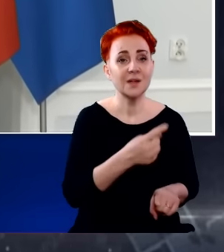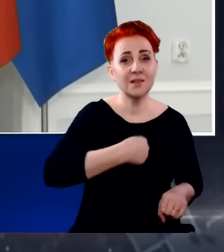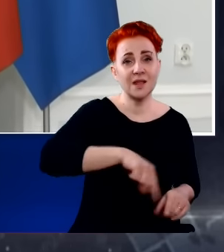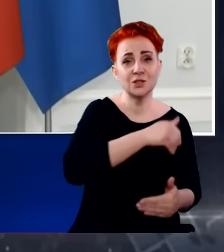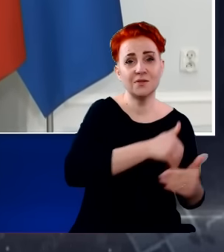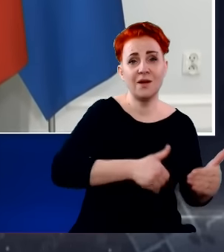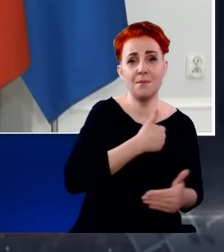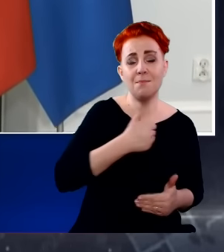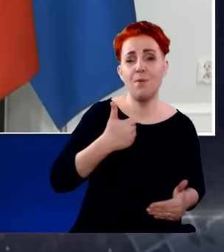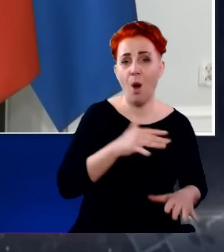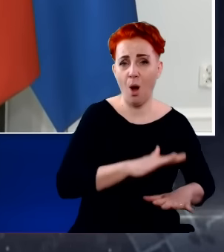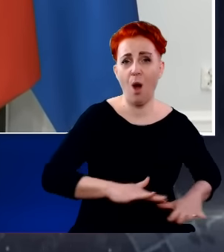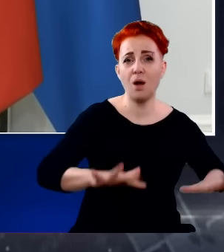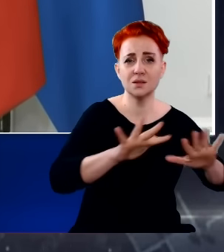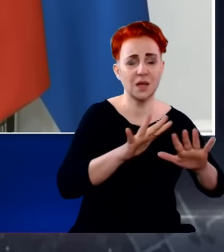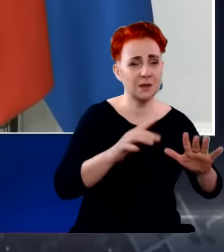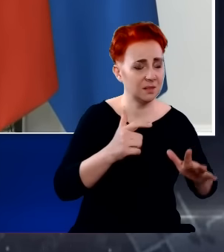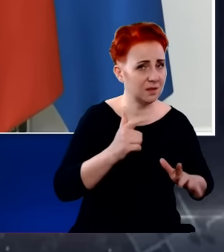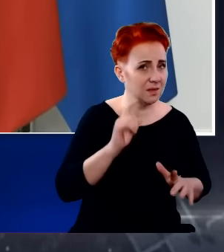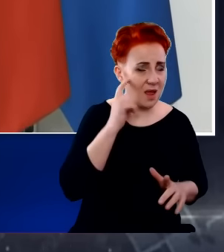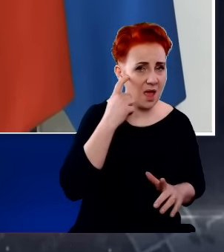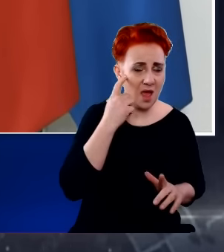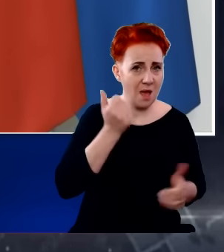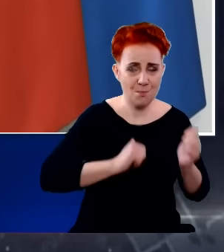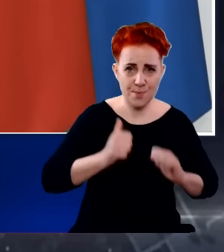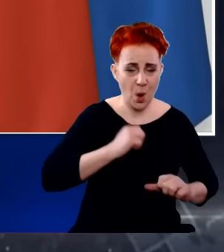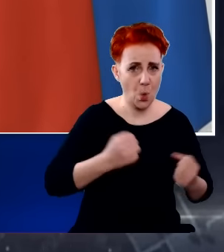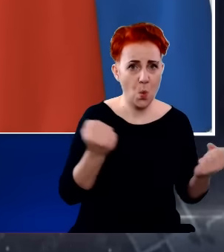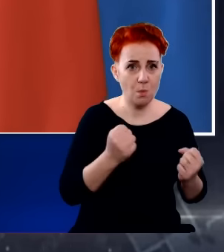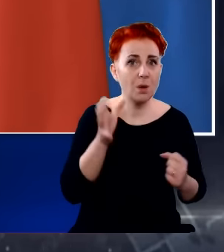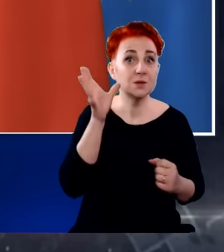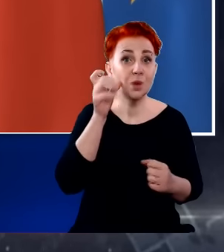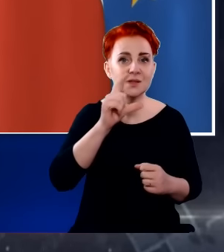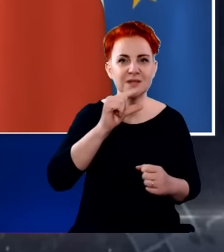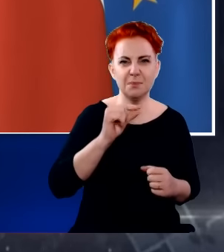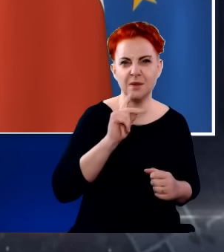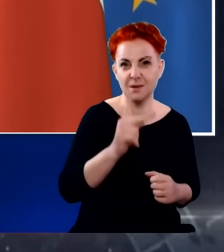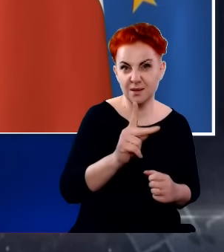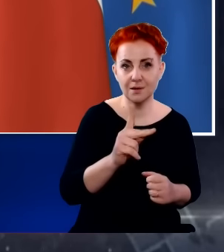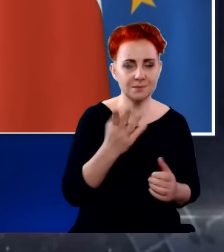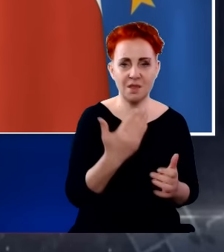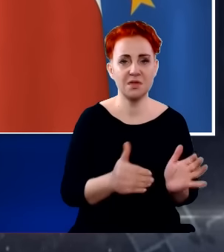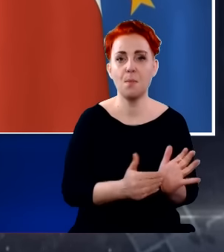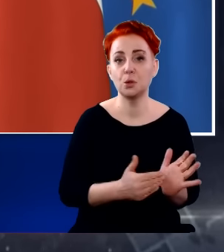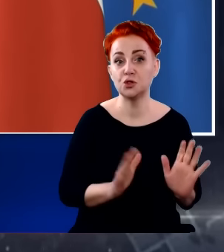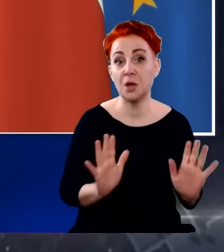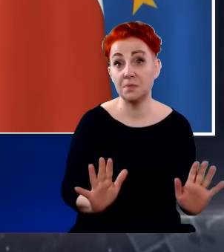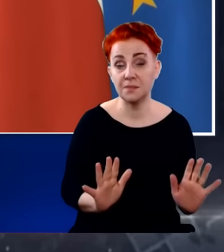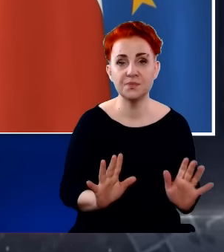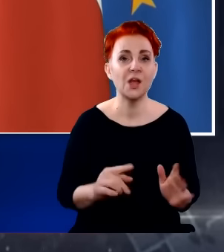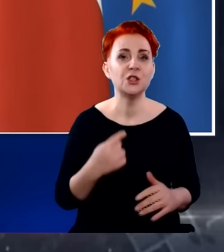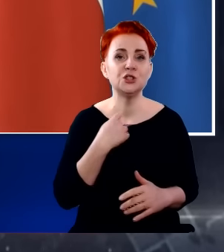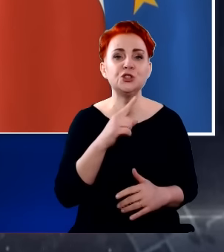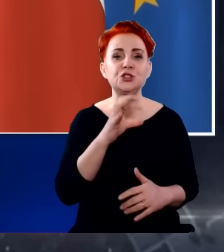wewnętrznego polskiego podwórka, bardzo niepokojące, bo już słyszymy, że Centralny Port Komunikacyjny jest niepotrzebny, Świnoujście, port